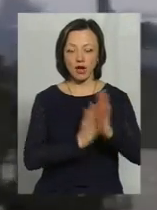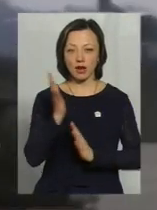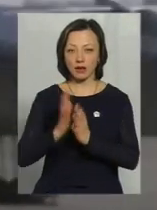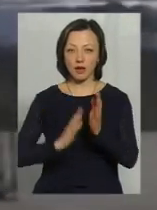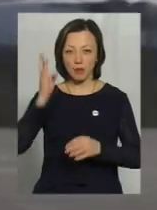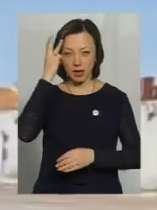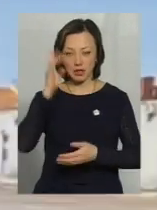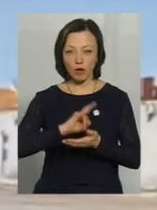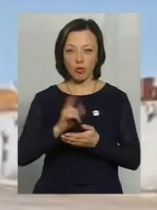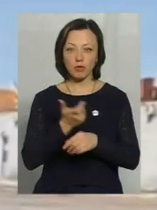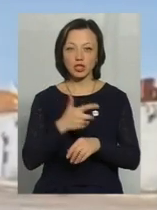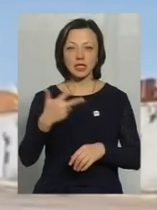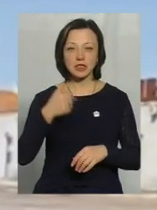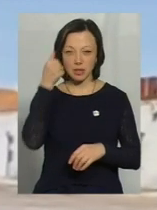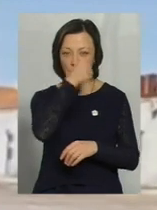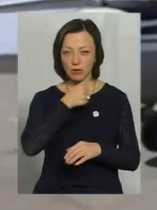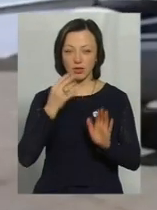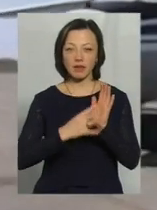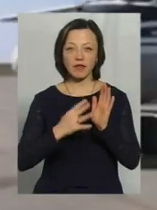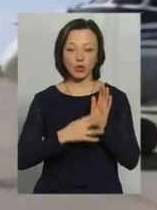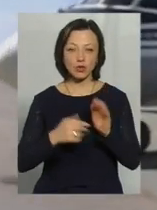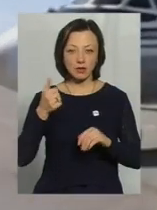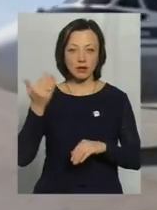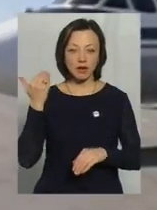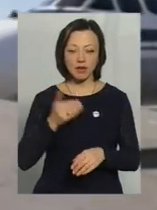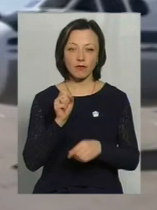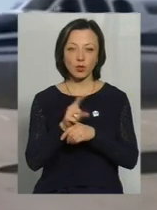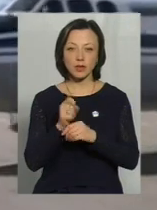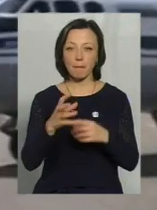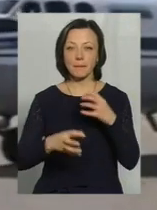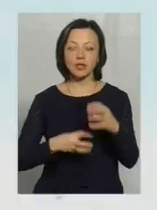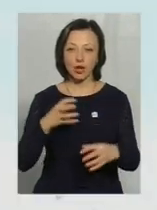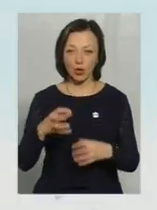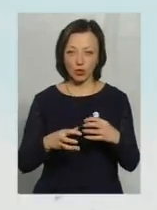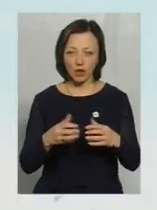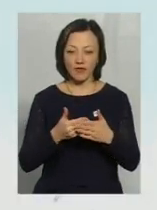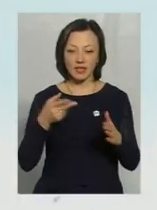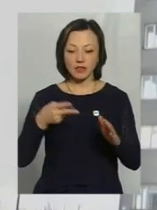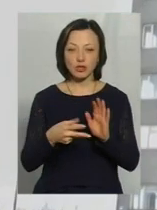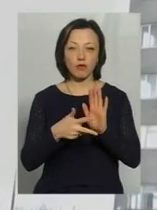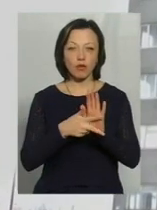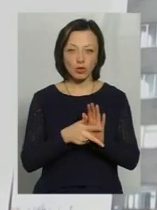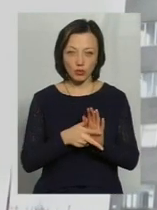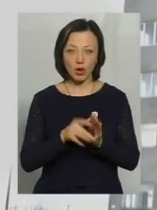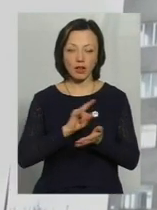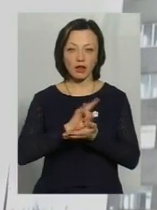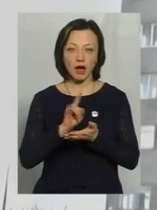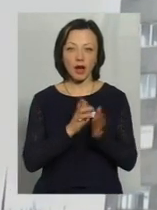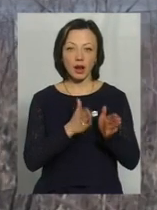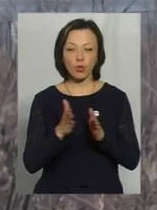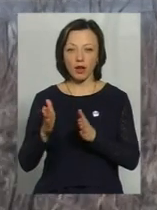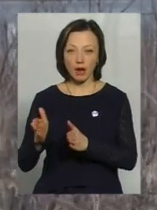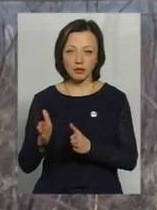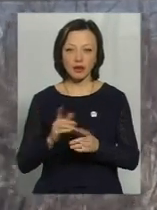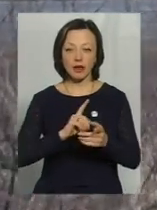Хмельницькому аеропорту більше 30 років. У 90-х він виконував функцію міжнародного. Від 2008-го на литовищі регулярні